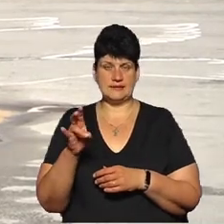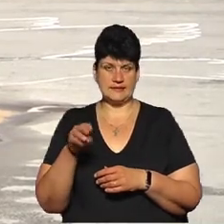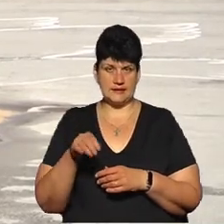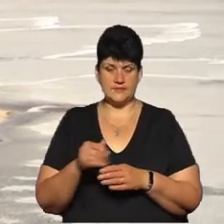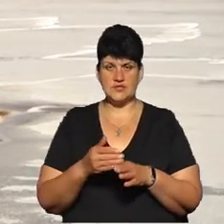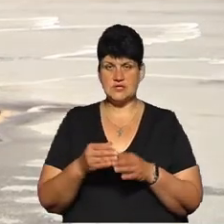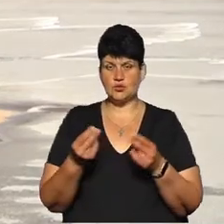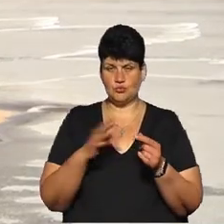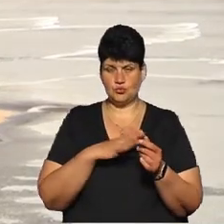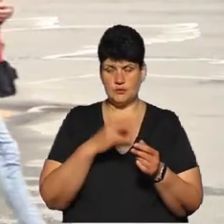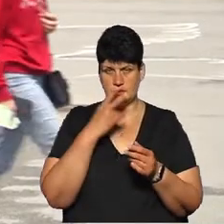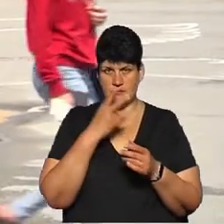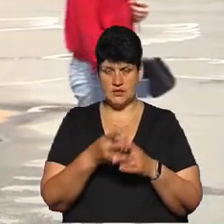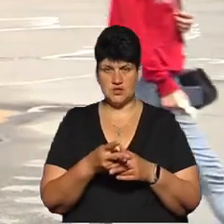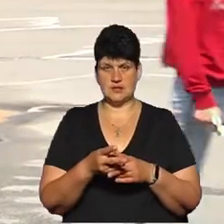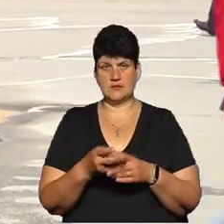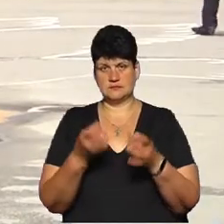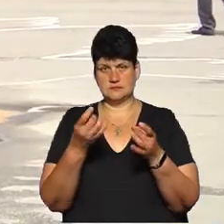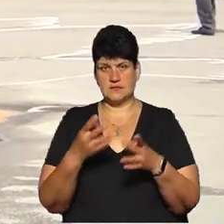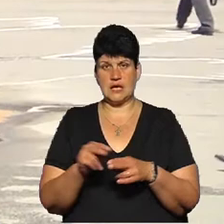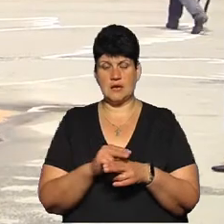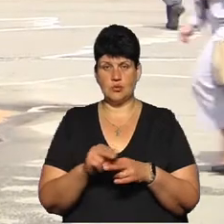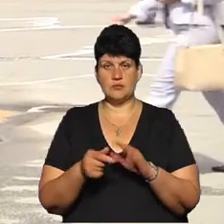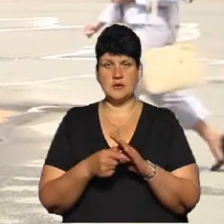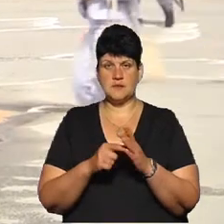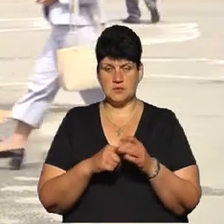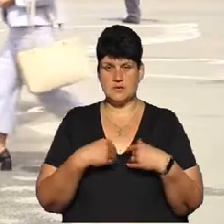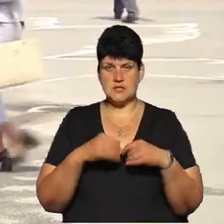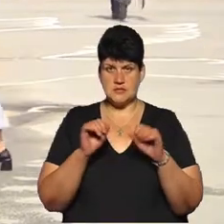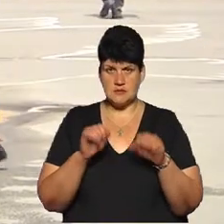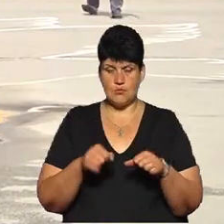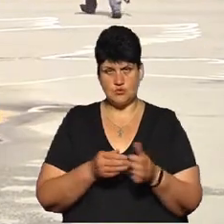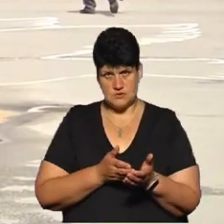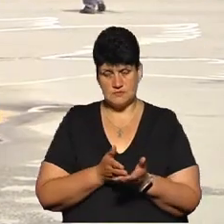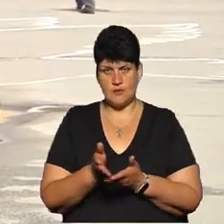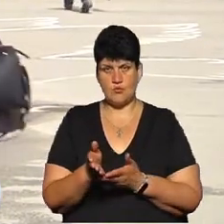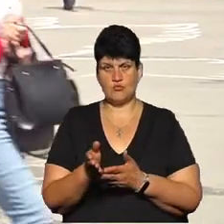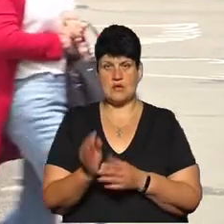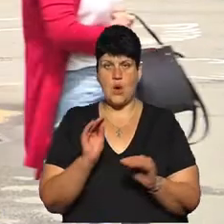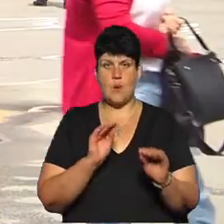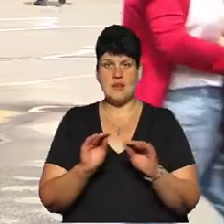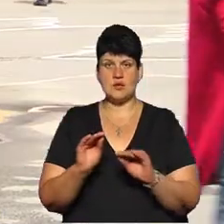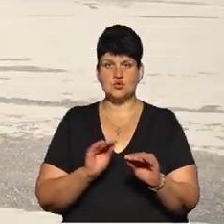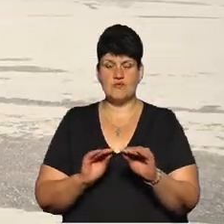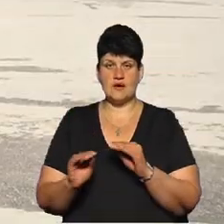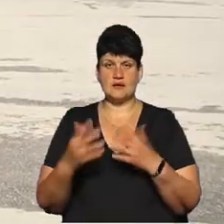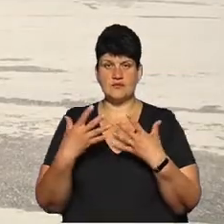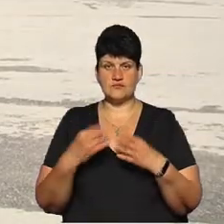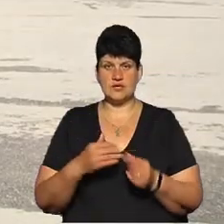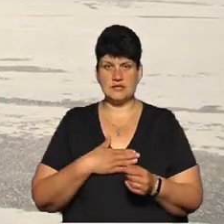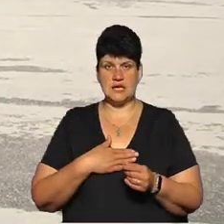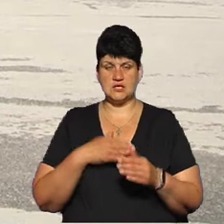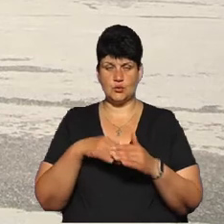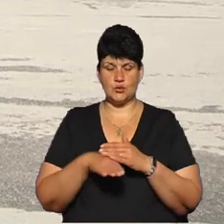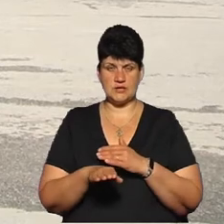на поточний ремонт приміщень, ми зможемо і спрямовуємо на облаштування вже відповідно наших укриттів. Орієнтовно